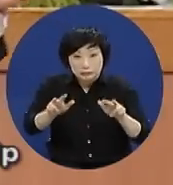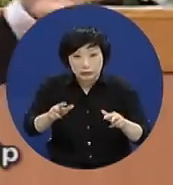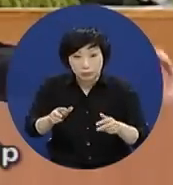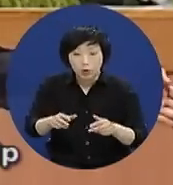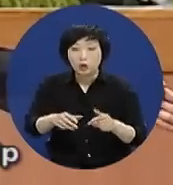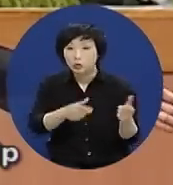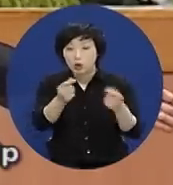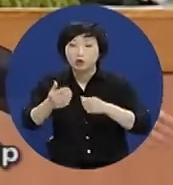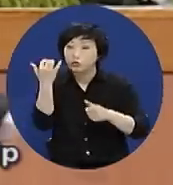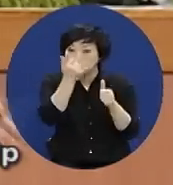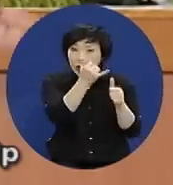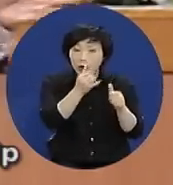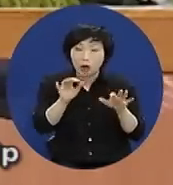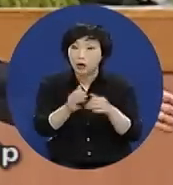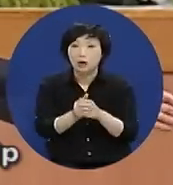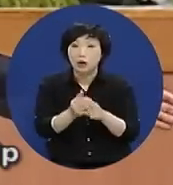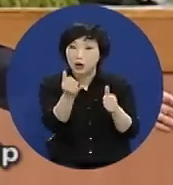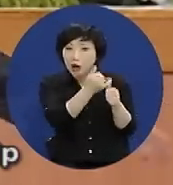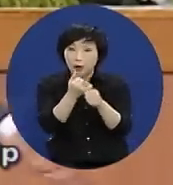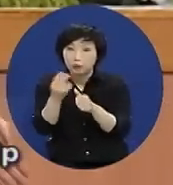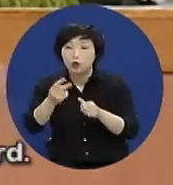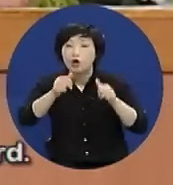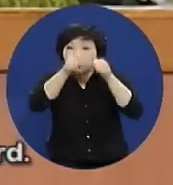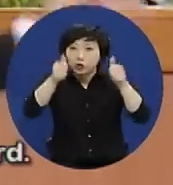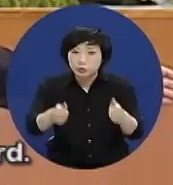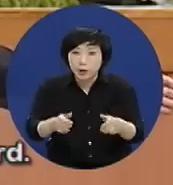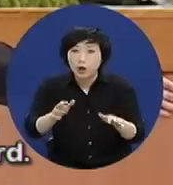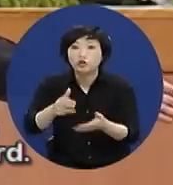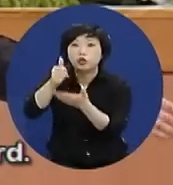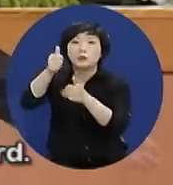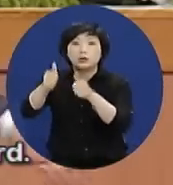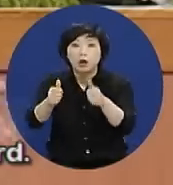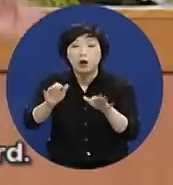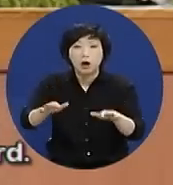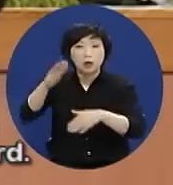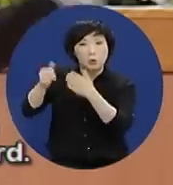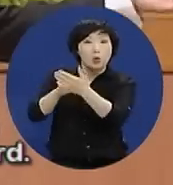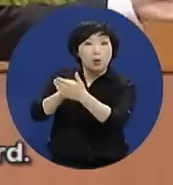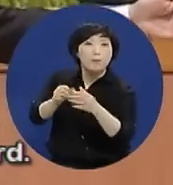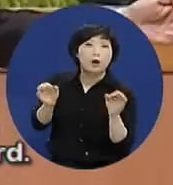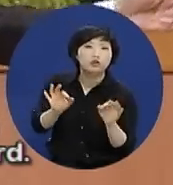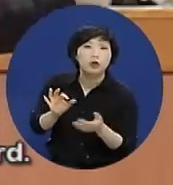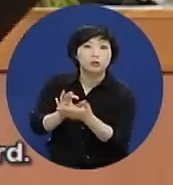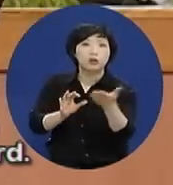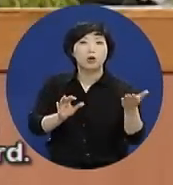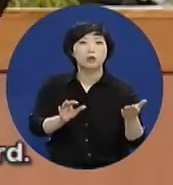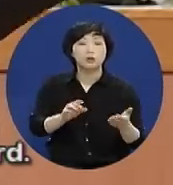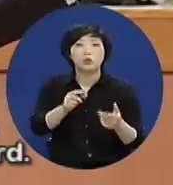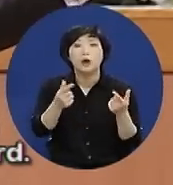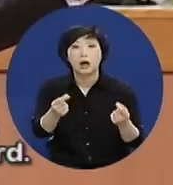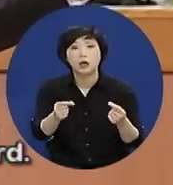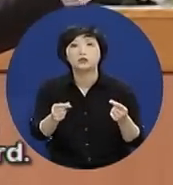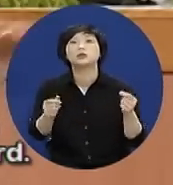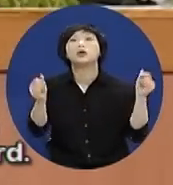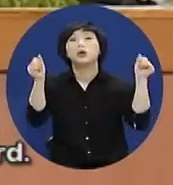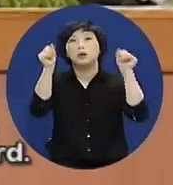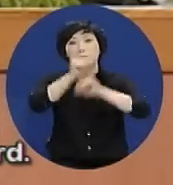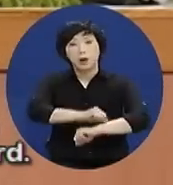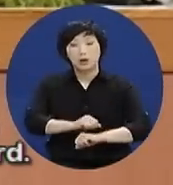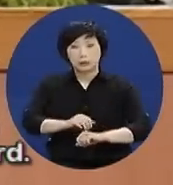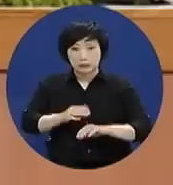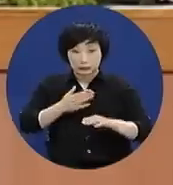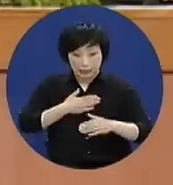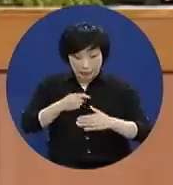教訓とするためですこのようにイスラエルの民が過去あので今しめられたことは今日の私たちにも